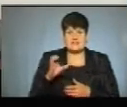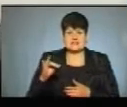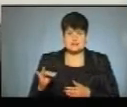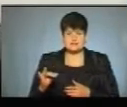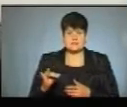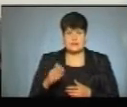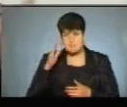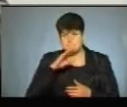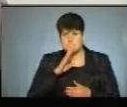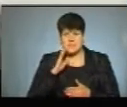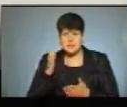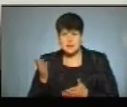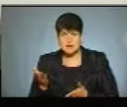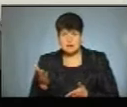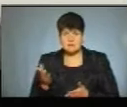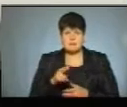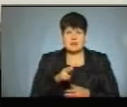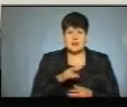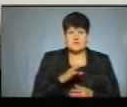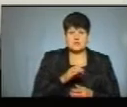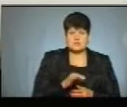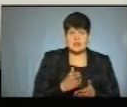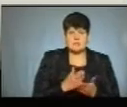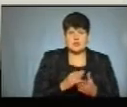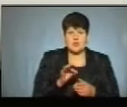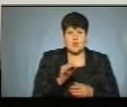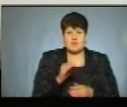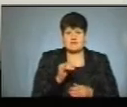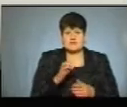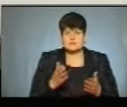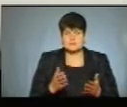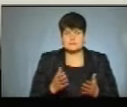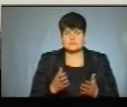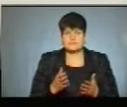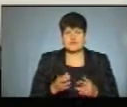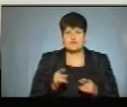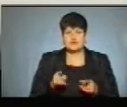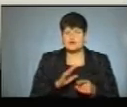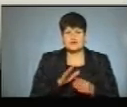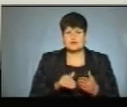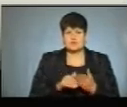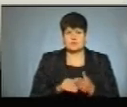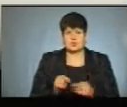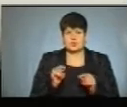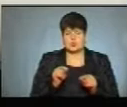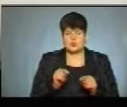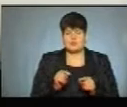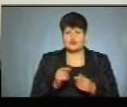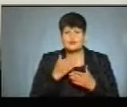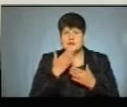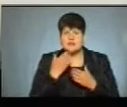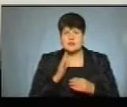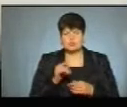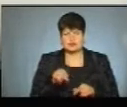де батьки десь, де пластуни мають якісь офіси. І, але ну, воно не сприяє тому, воно не має бути так.